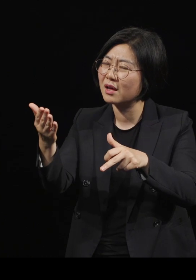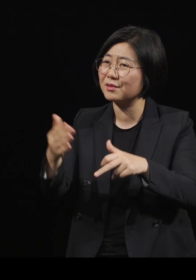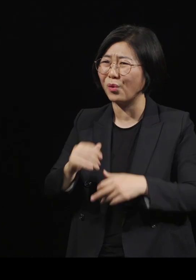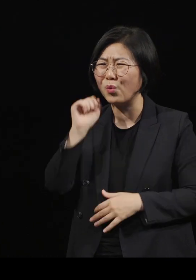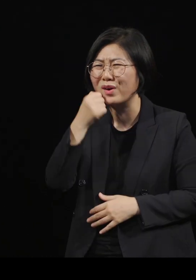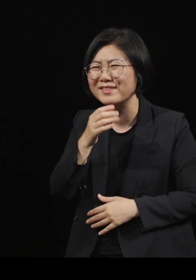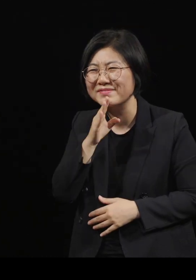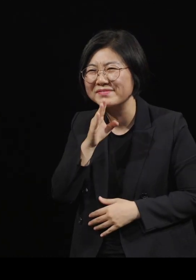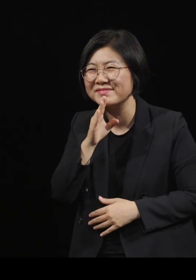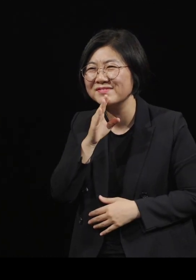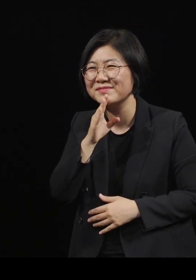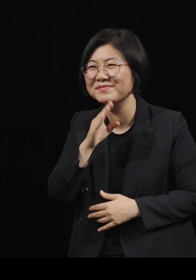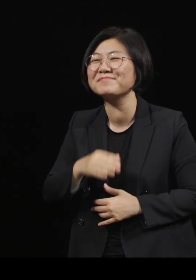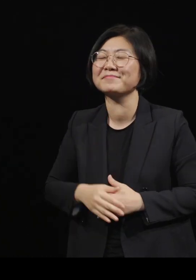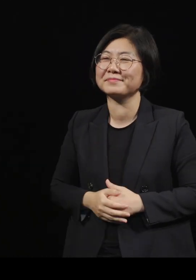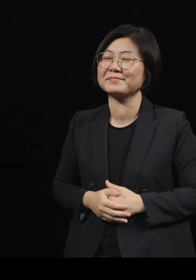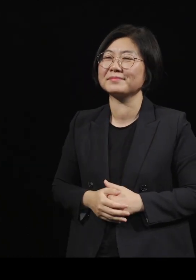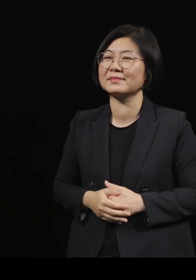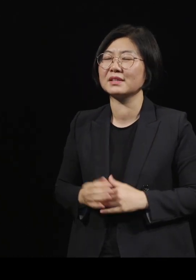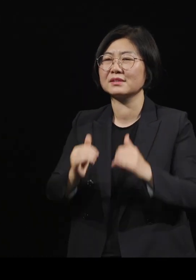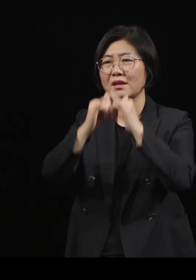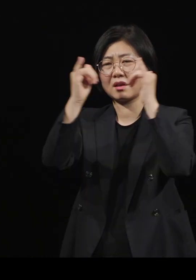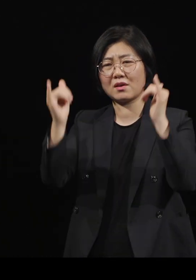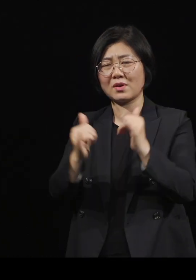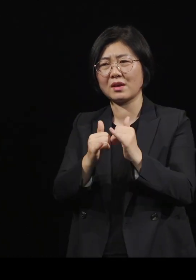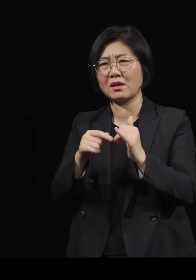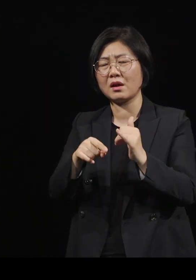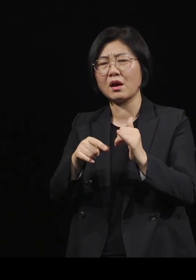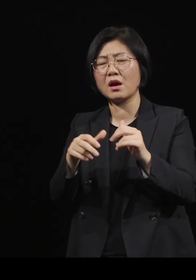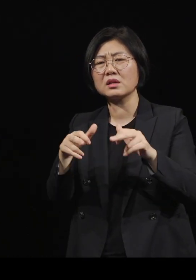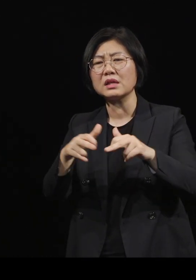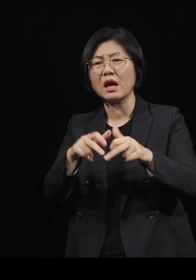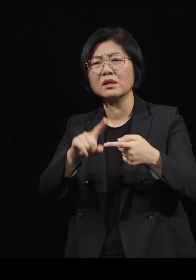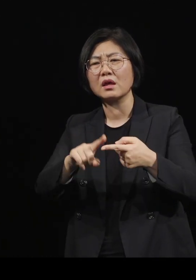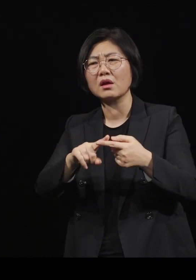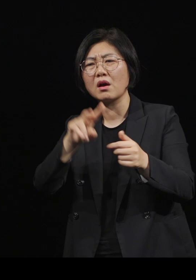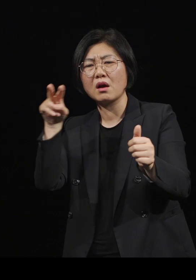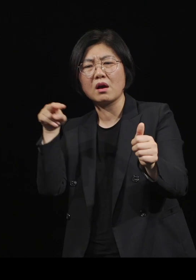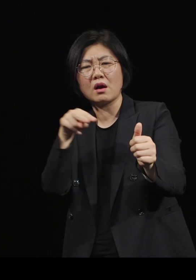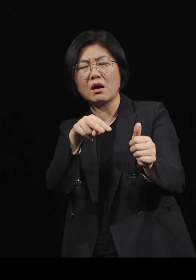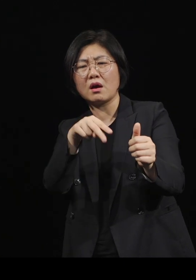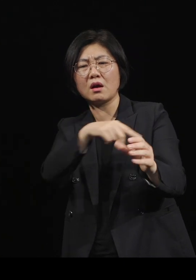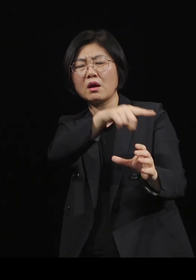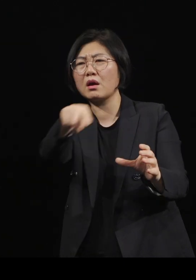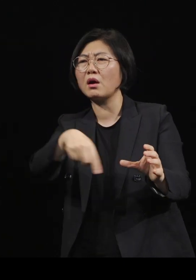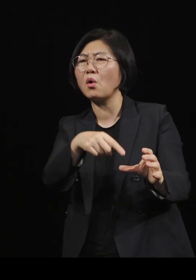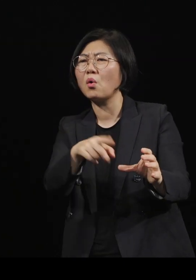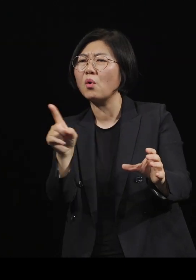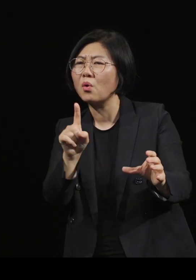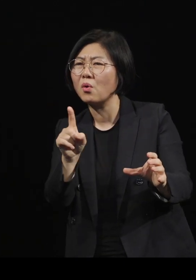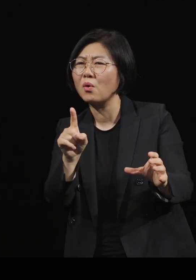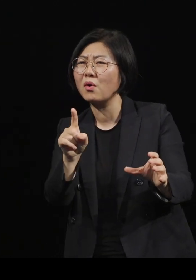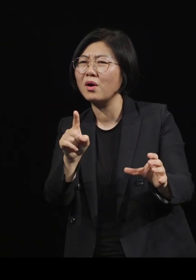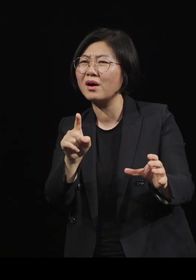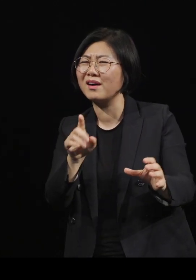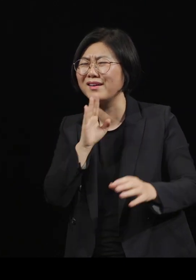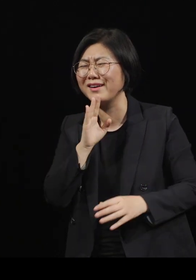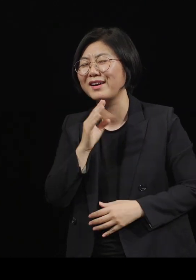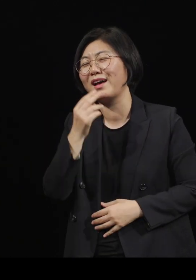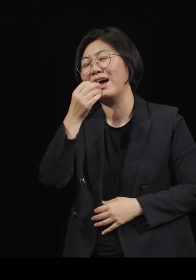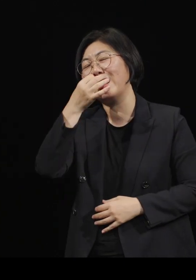어렵죠. 우리 사회가 장애를 어떻게 바라보는가? 한숨 나오죠. 이런